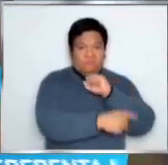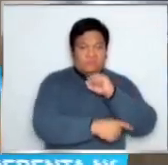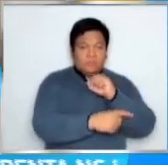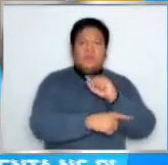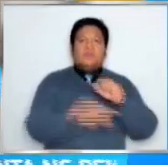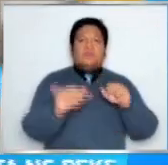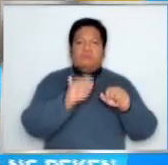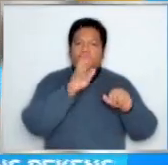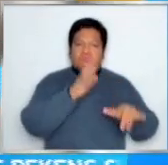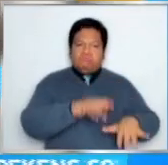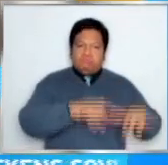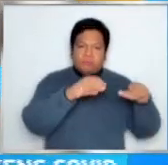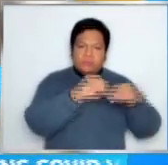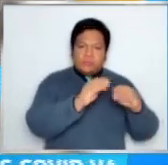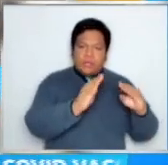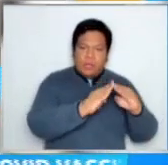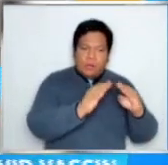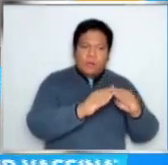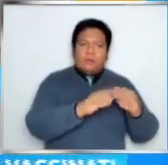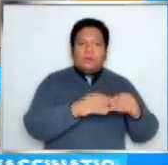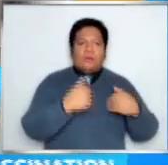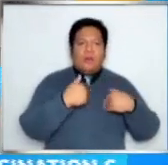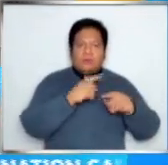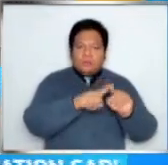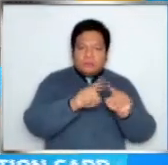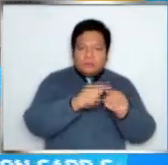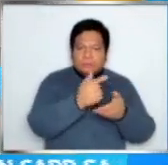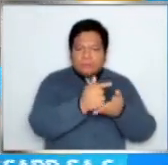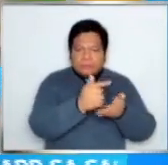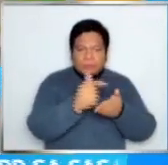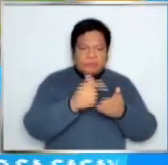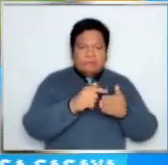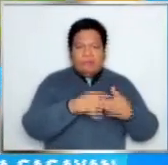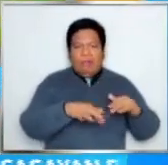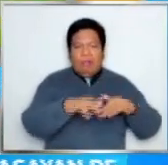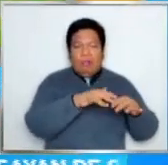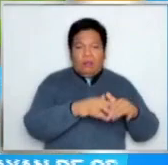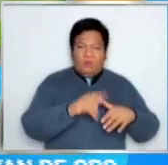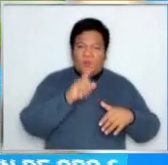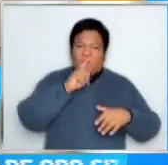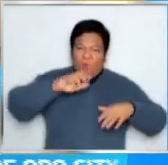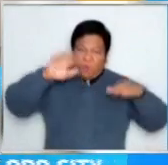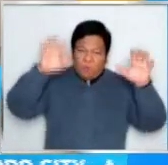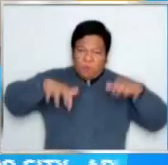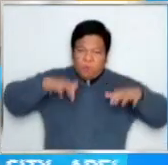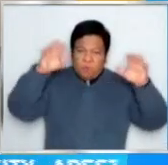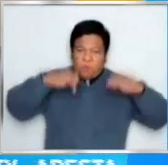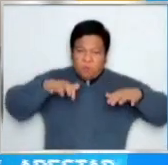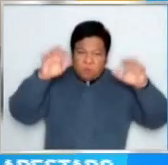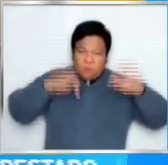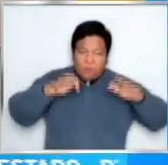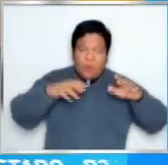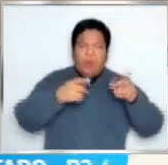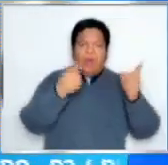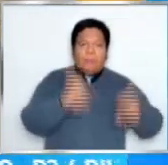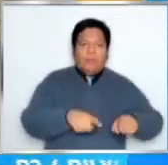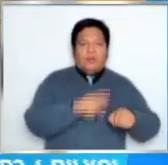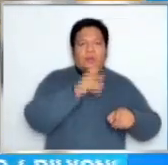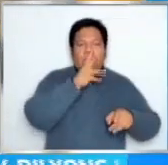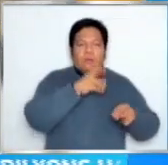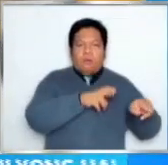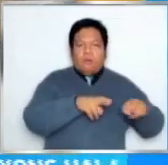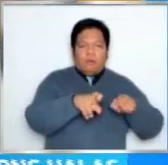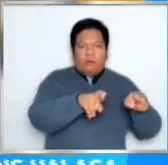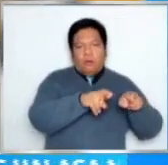basura. Umapaw kasi ang ilog bunsod ng walang tigil na pag-ulan. Lumikas na ang mga apektadong pamilya. Sa